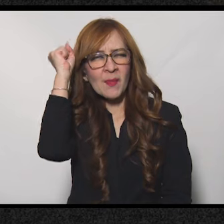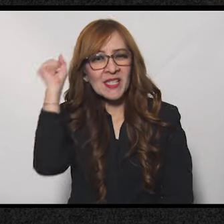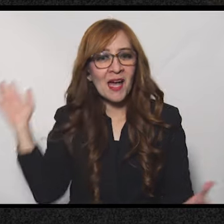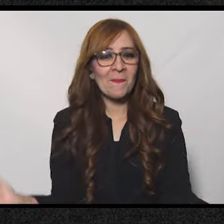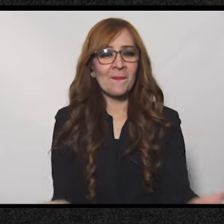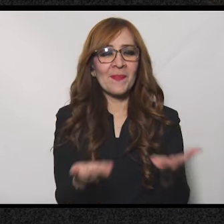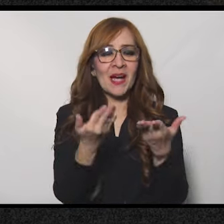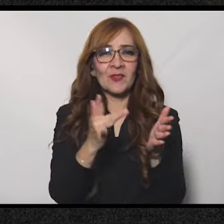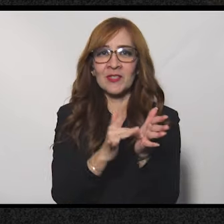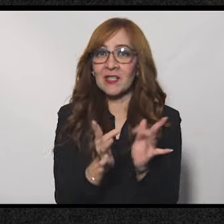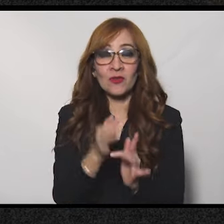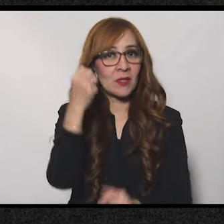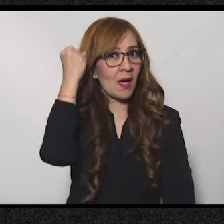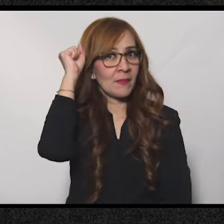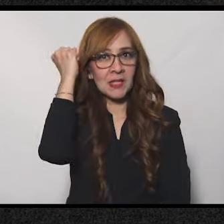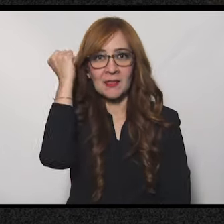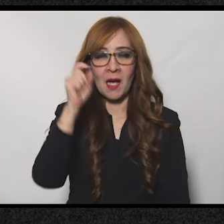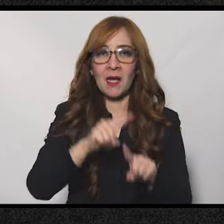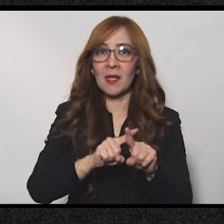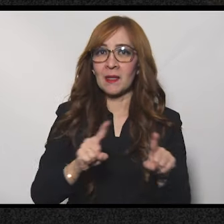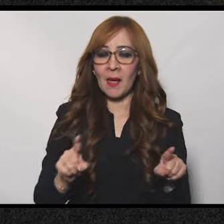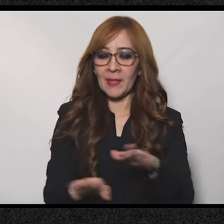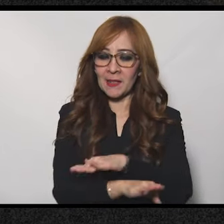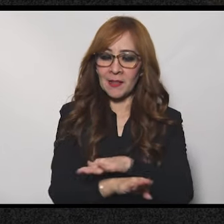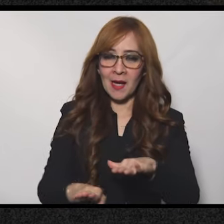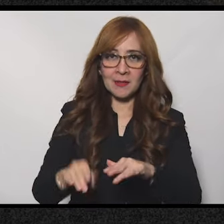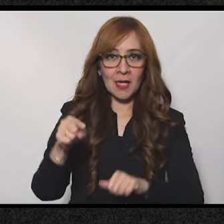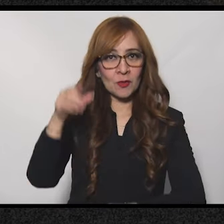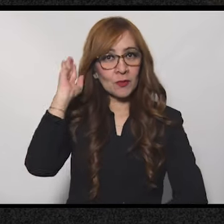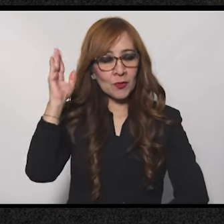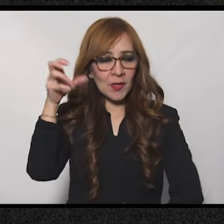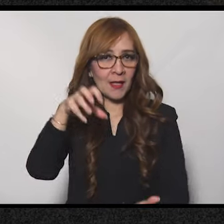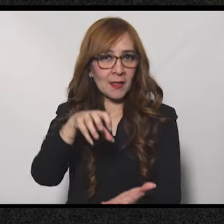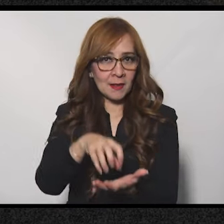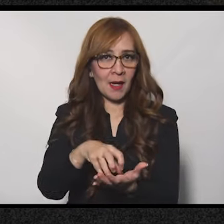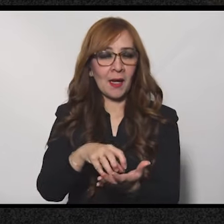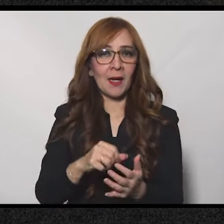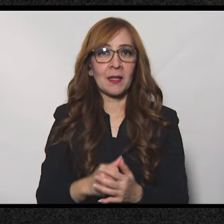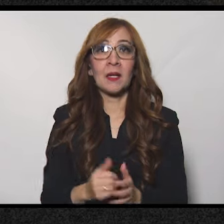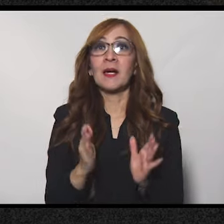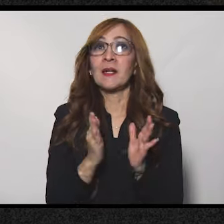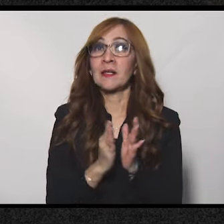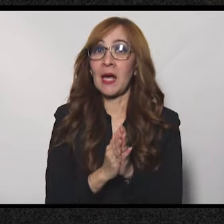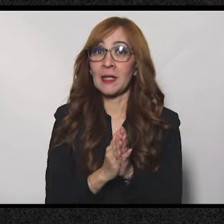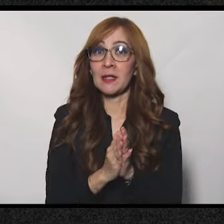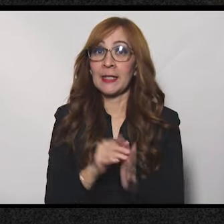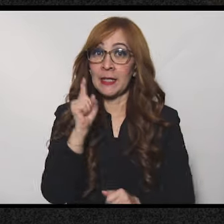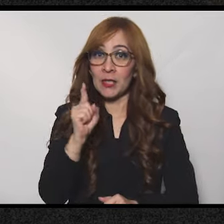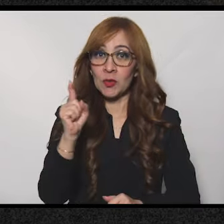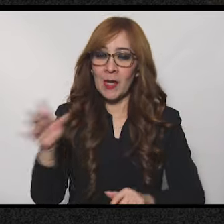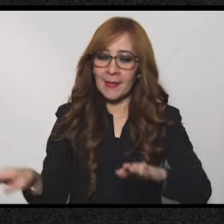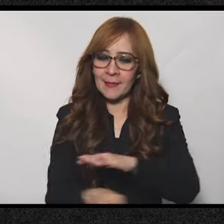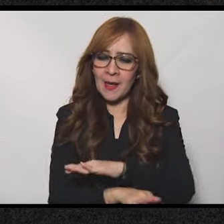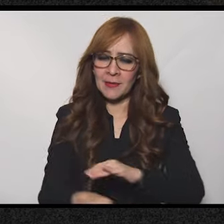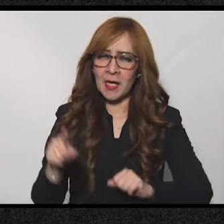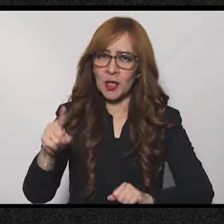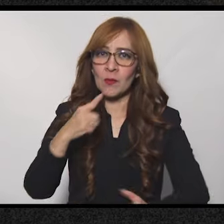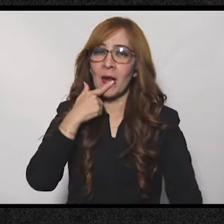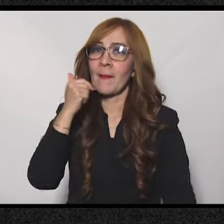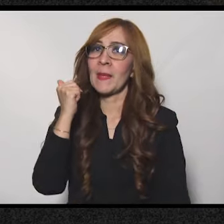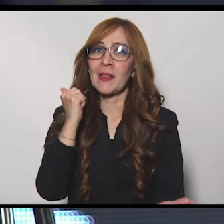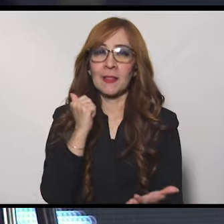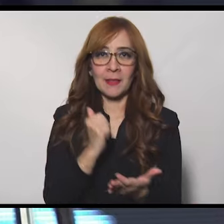Yesus kan. Tapi dasar itu sudah diletakkan. And that foundation is